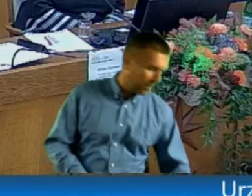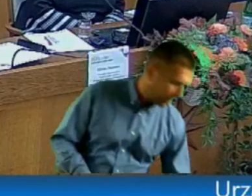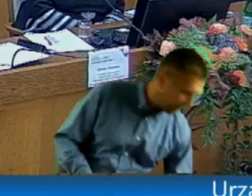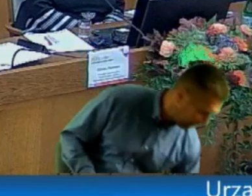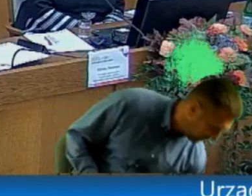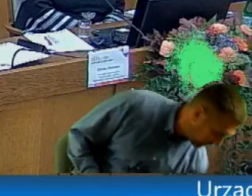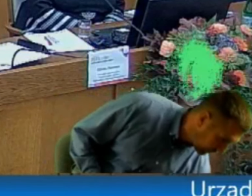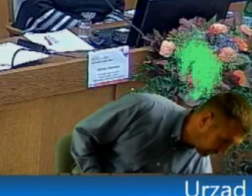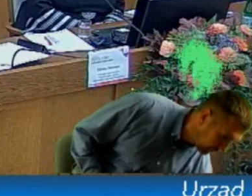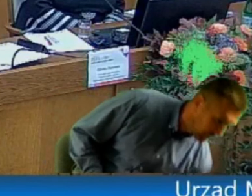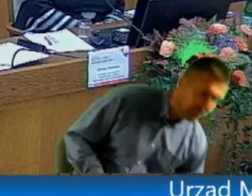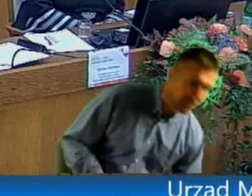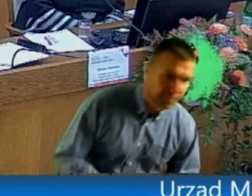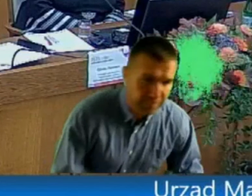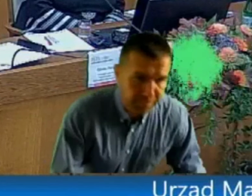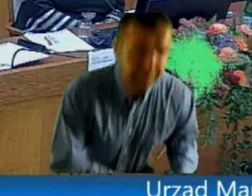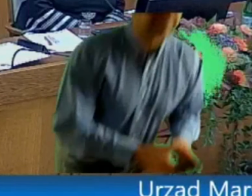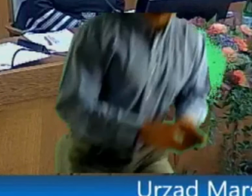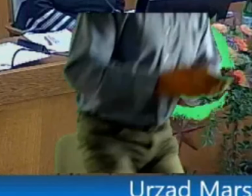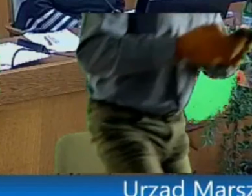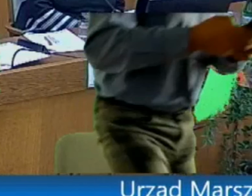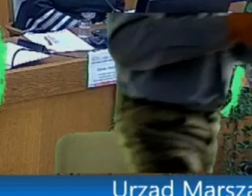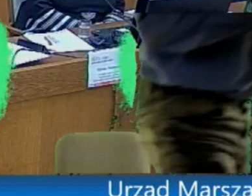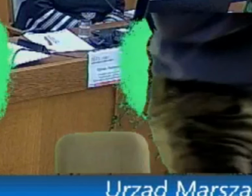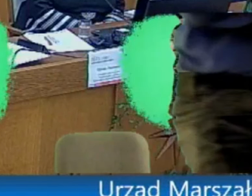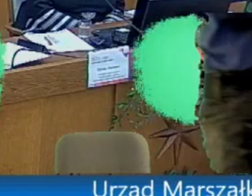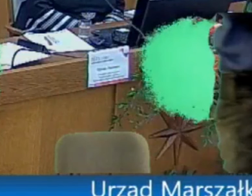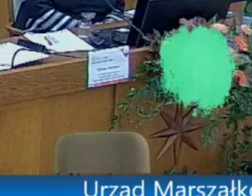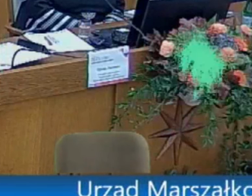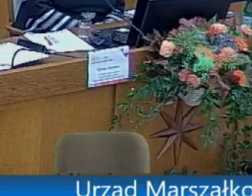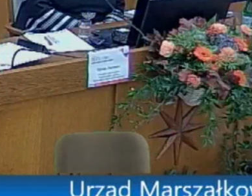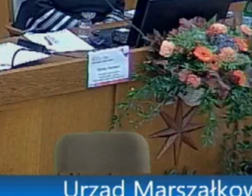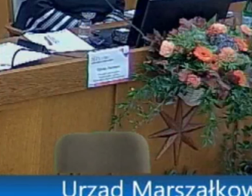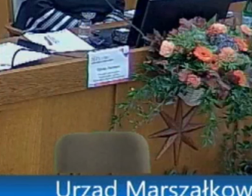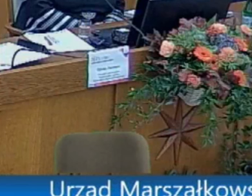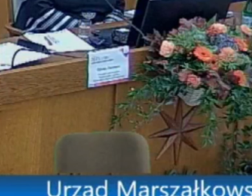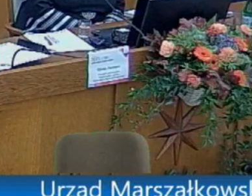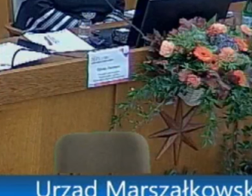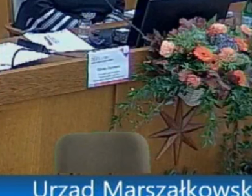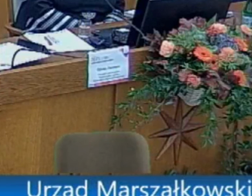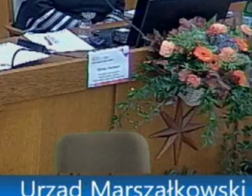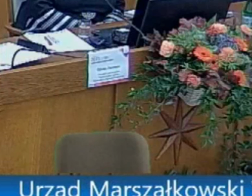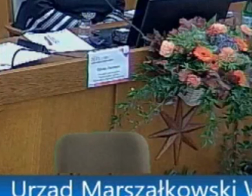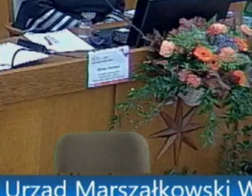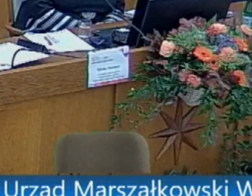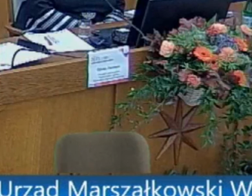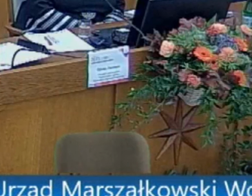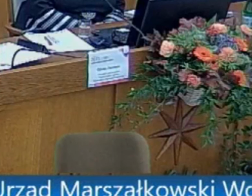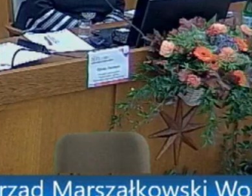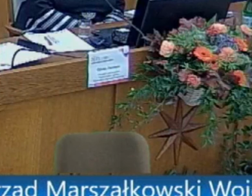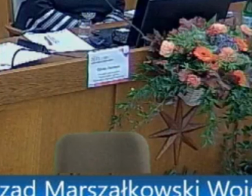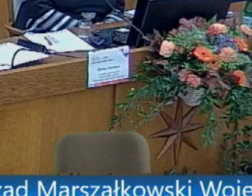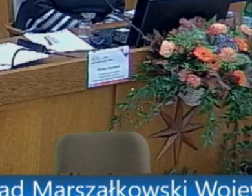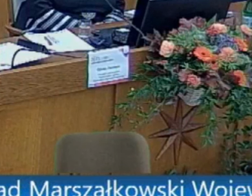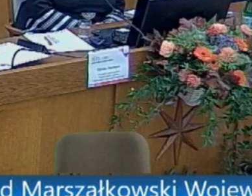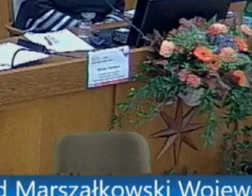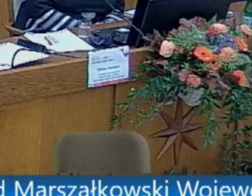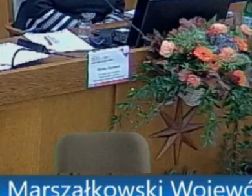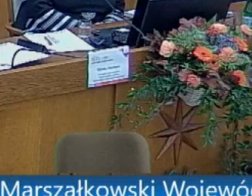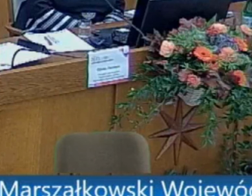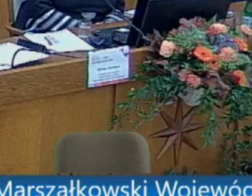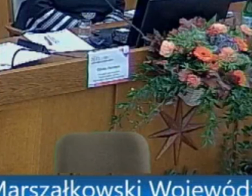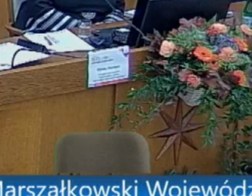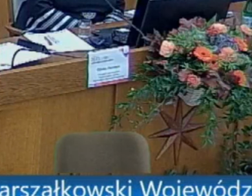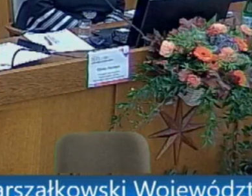też Państwu pewien materiał analityczny, który pozwoli zobaczyć, jak wygląda sytuacja w sąsiednich